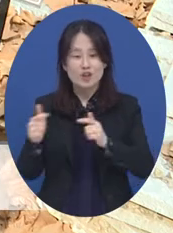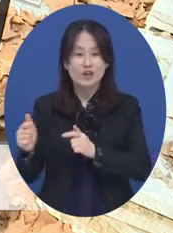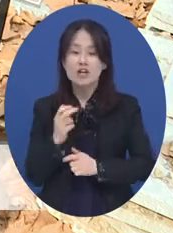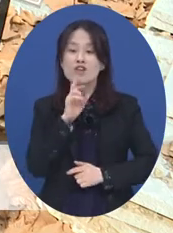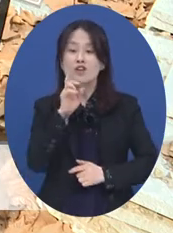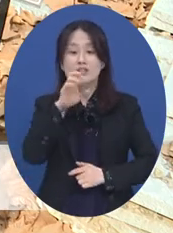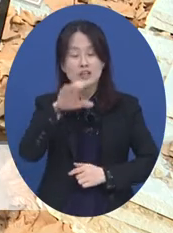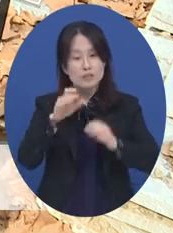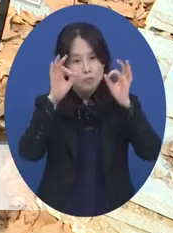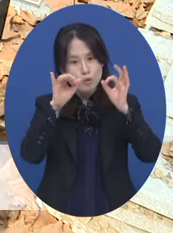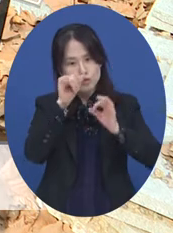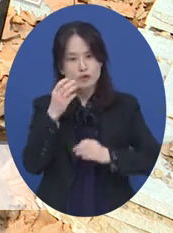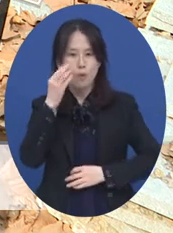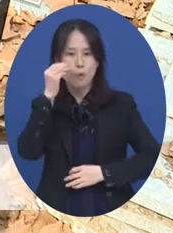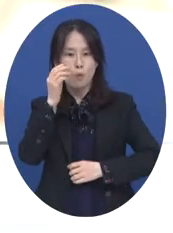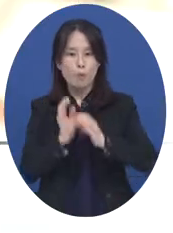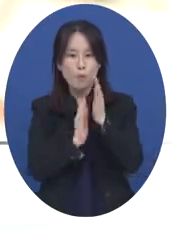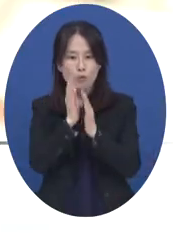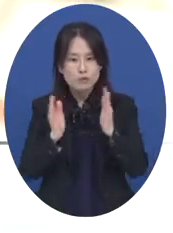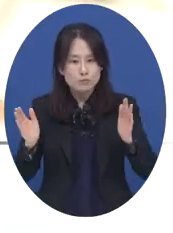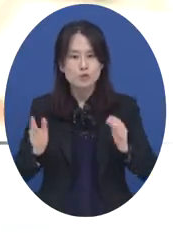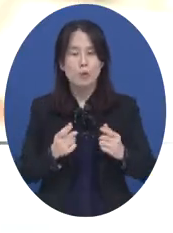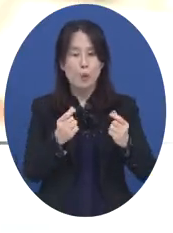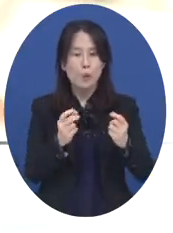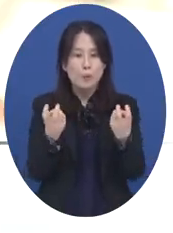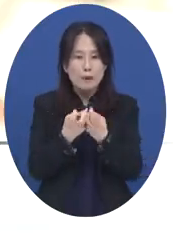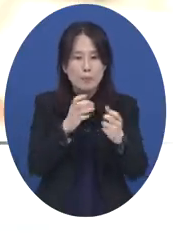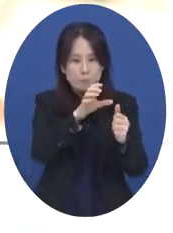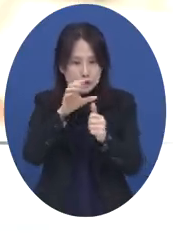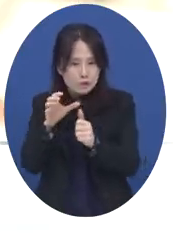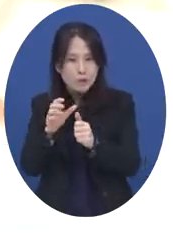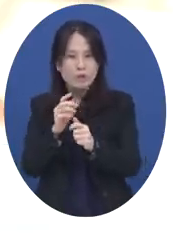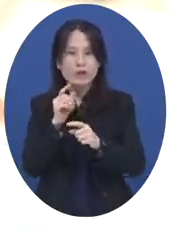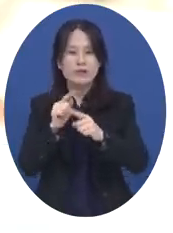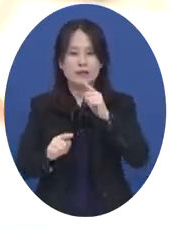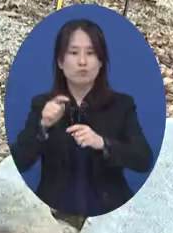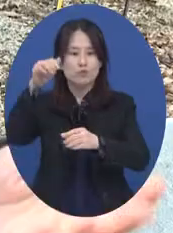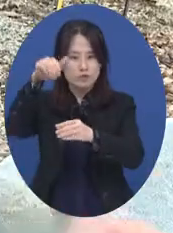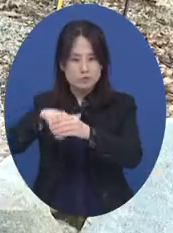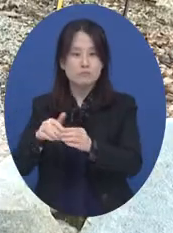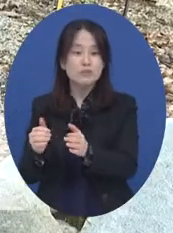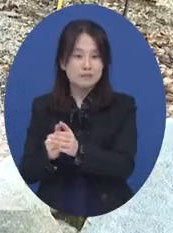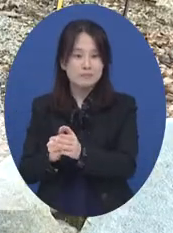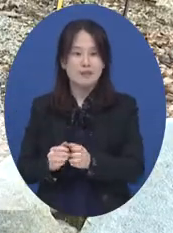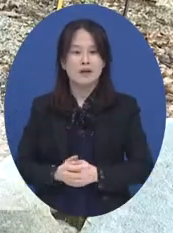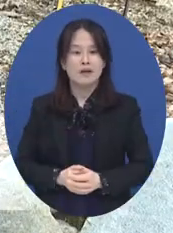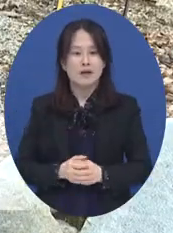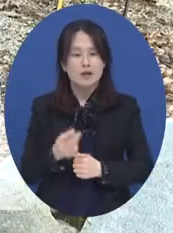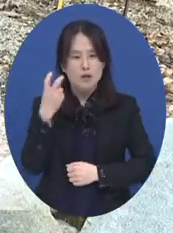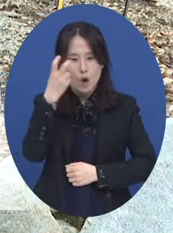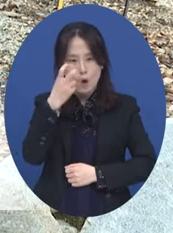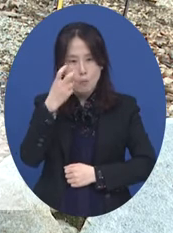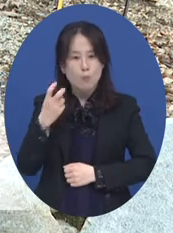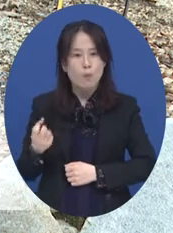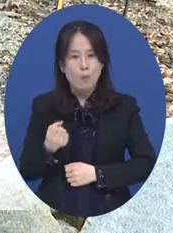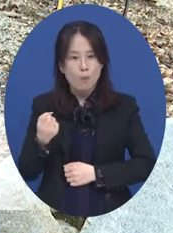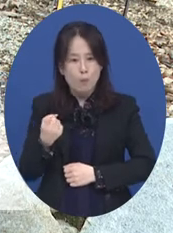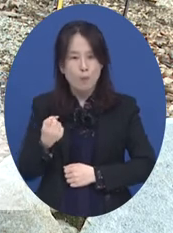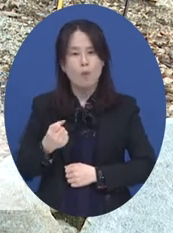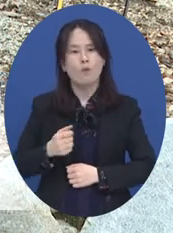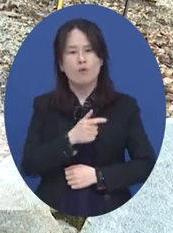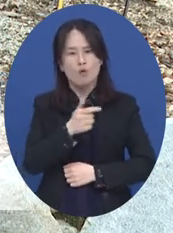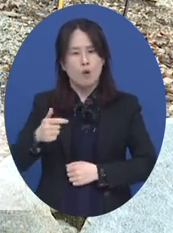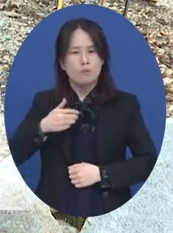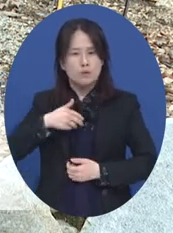만날 수 있던 히 식물도 같은 증식 방법을 통해 수목은 의식 채 됐습니다 이렇게 보전을 1 되는거 너무 너무 적어요 로서는